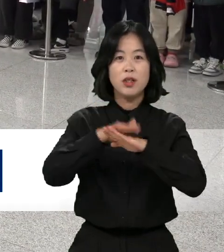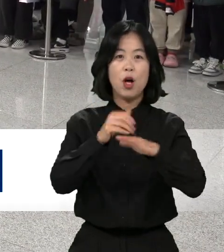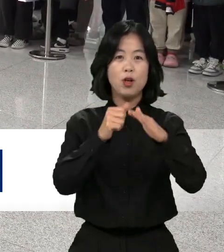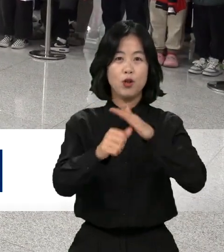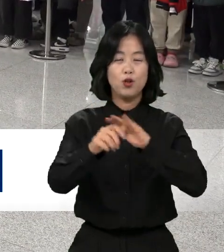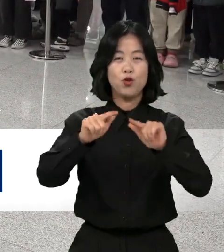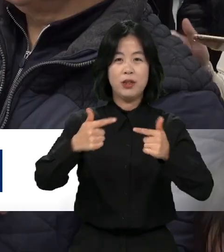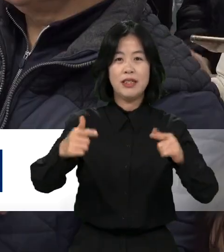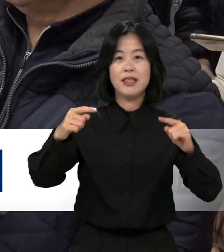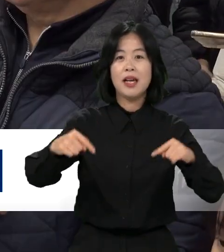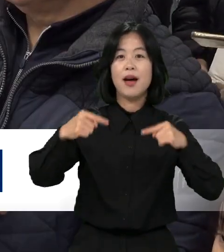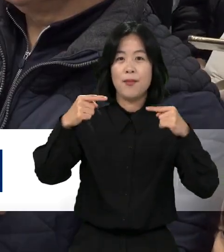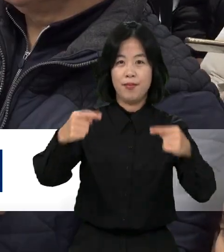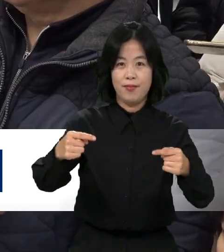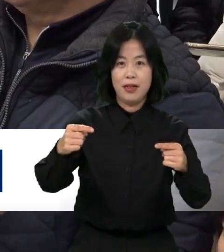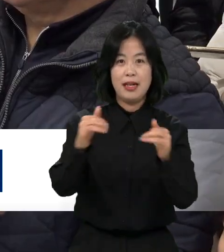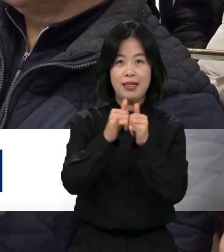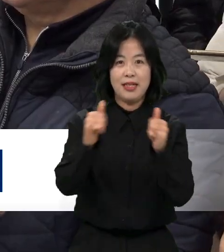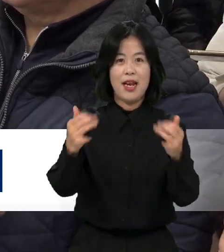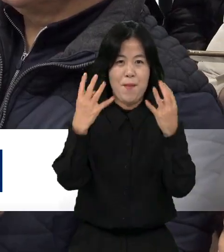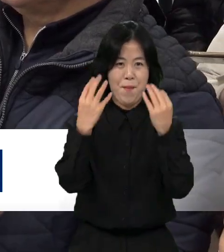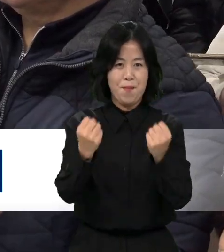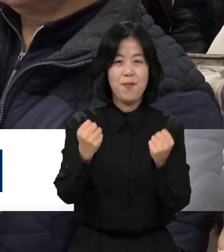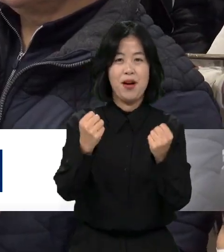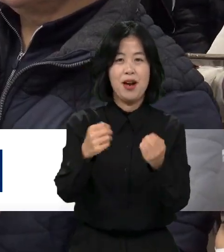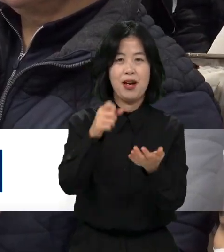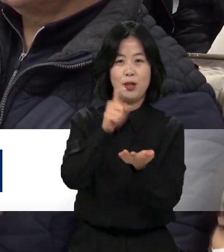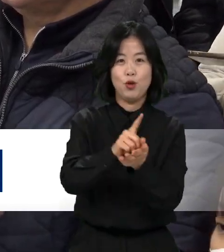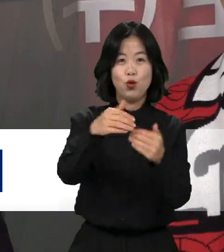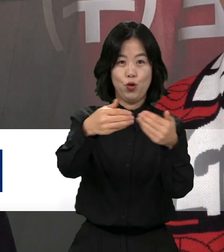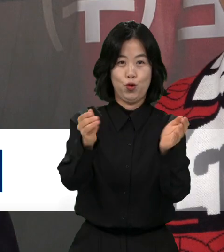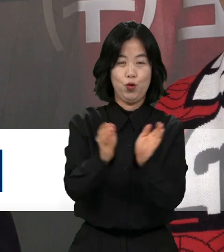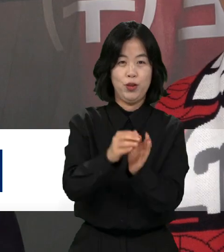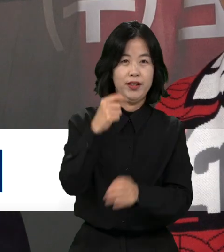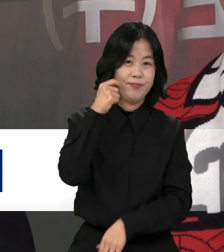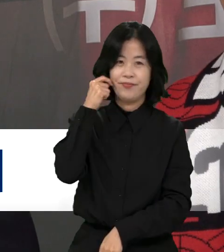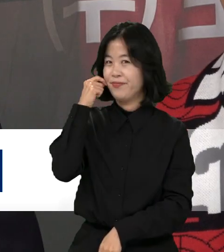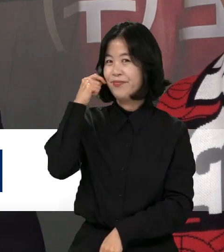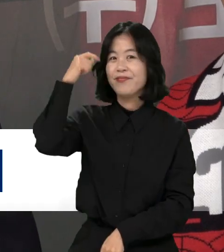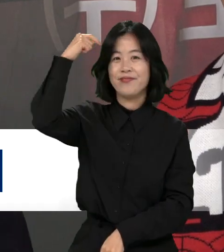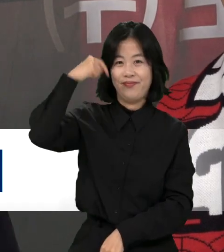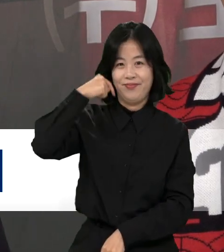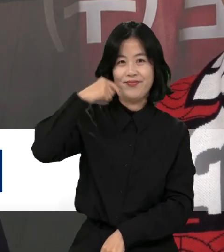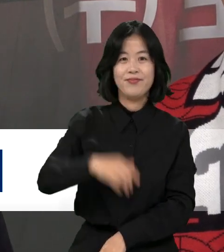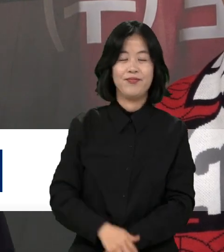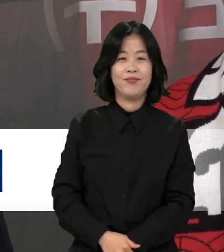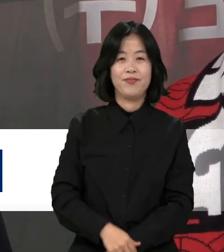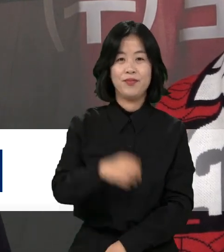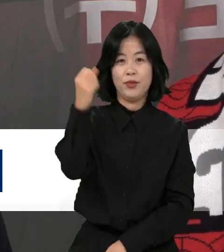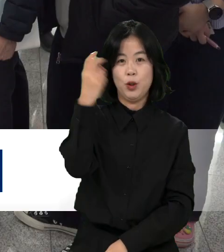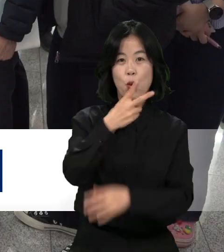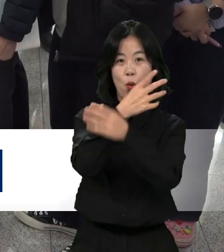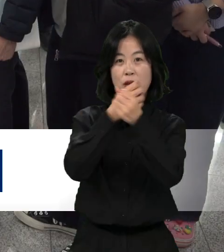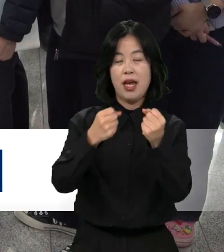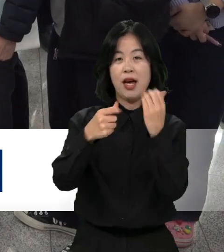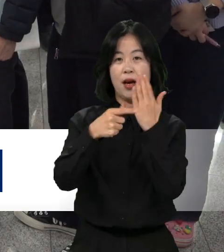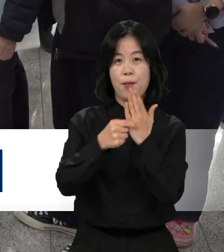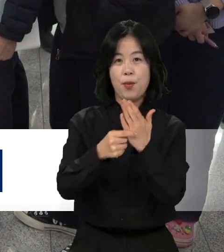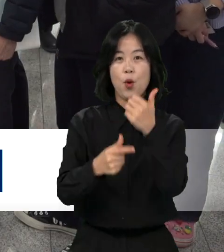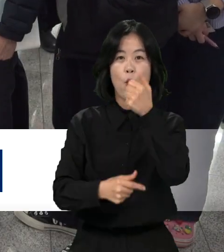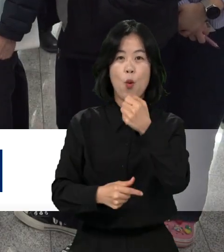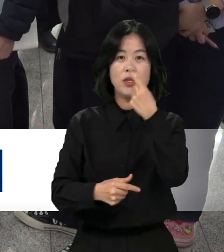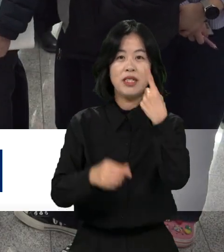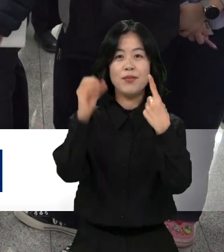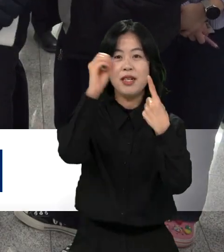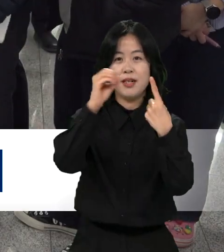주장 손 선수 등이 참여했으며 많은 축구 팬들이 모여 스틸러스의 인기를 실감케 했습니다 또 이날